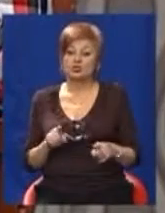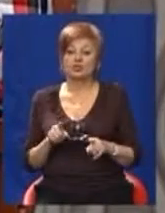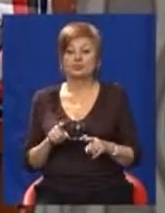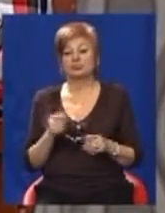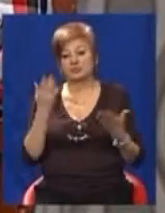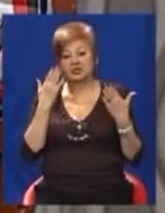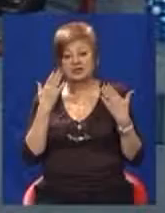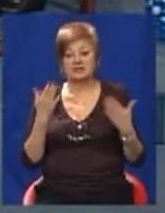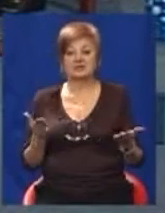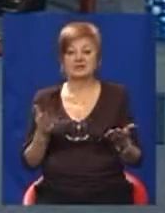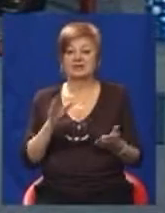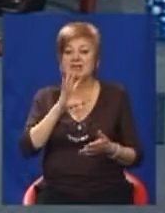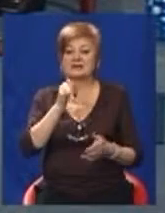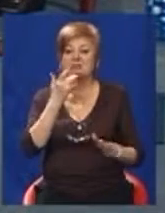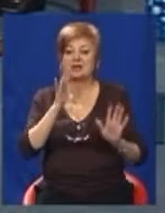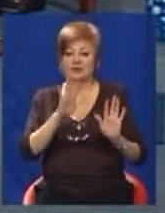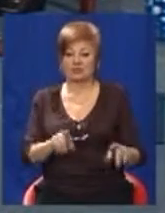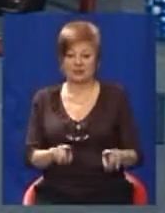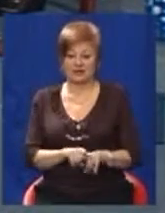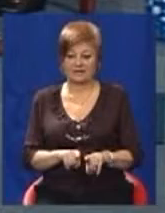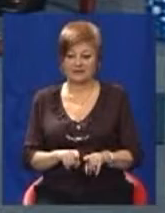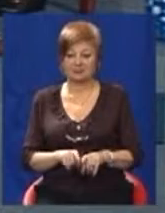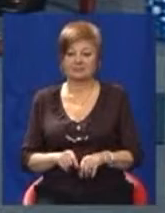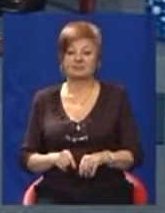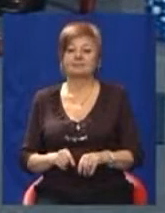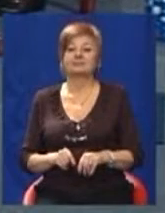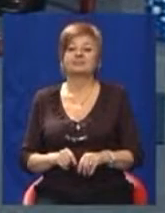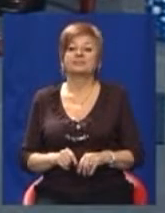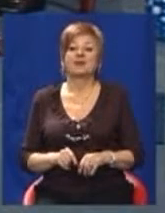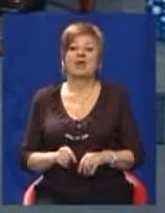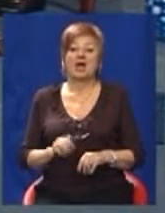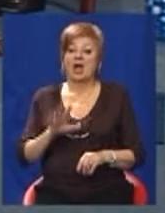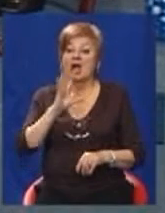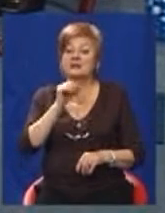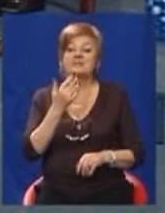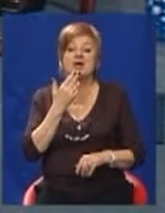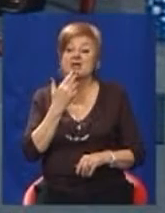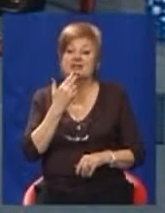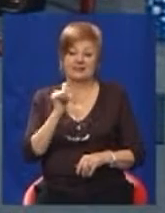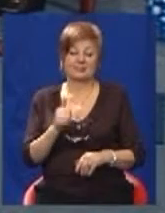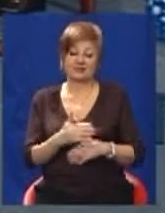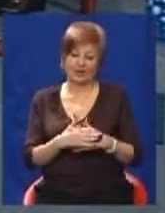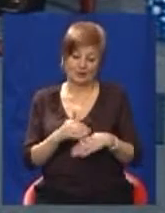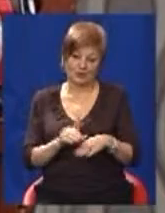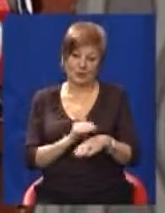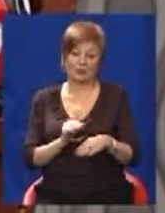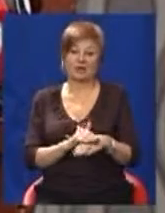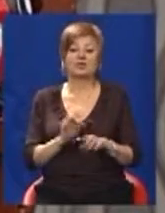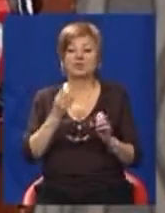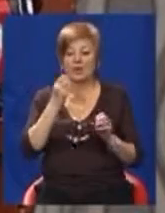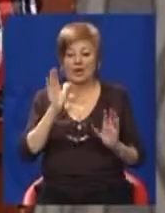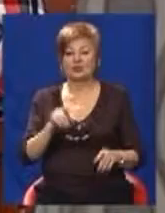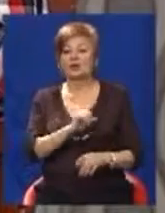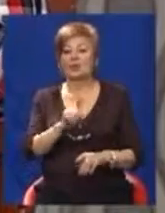Не знаю, я таких собачок не люблю. Я люблю милих і добрих. А воно не мило і добре. Ну гаразд, у кожного